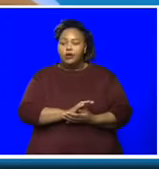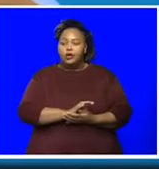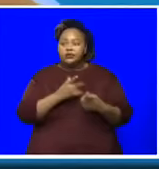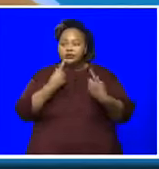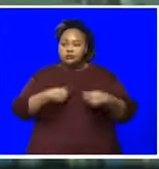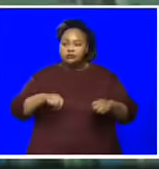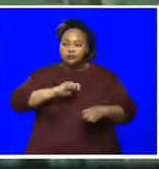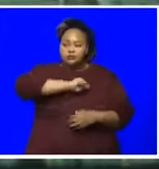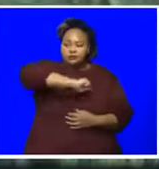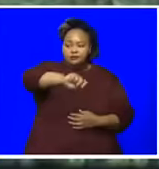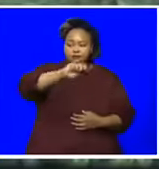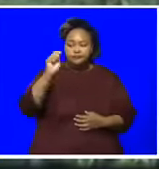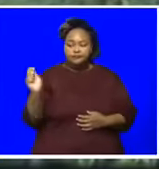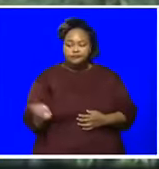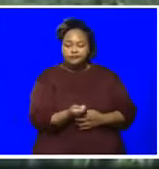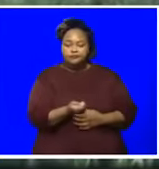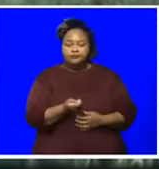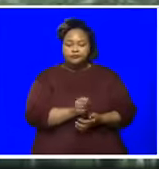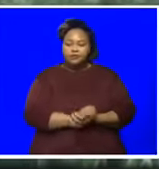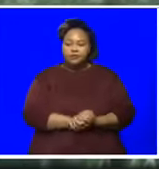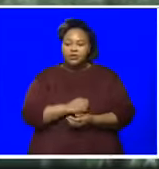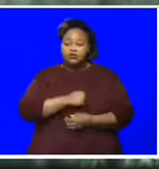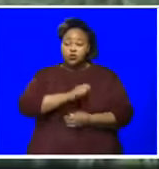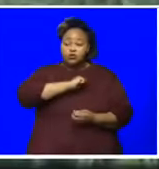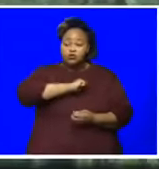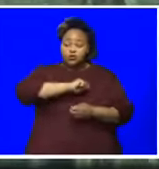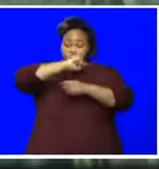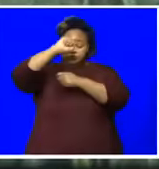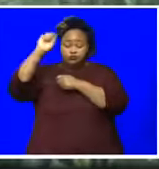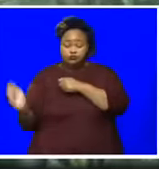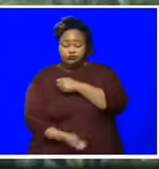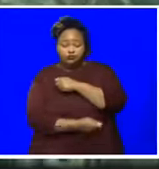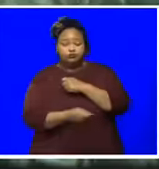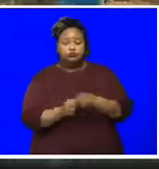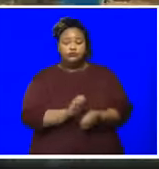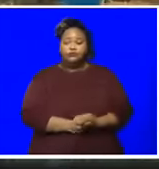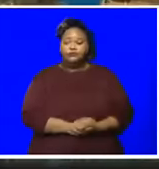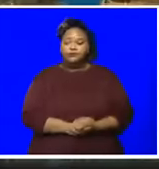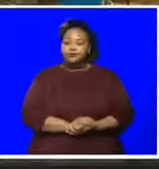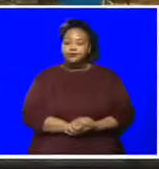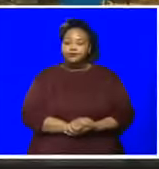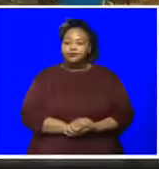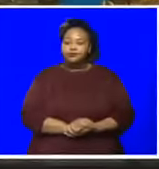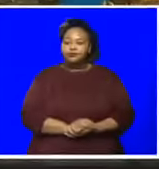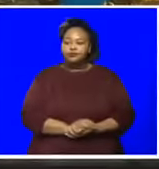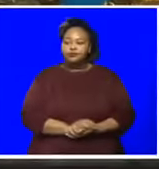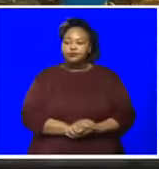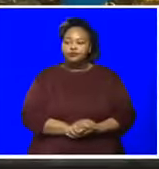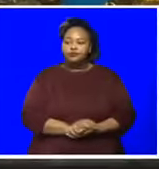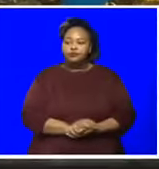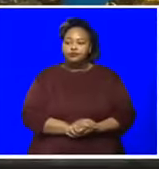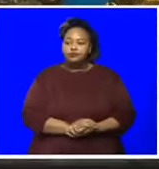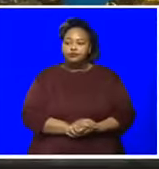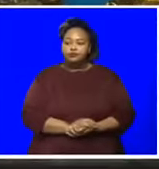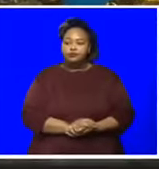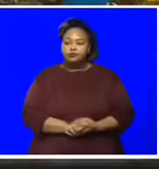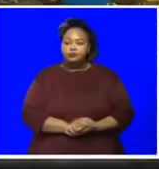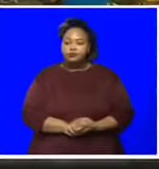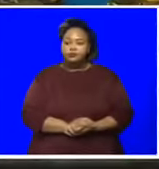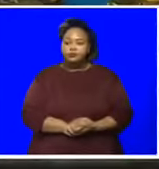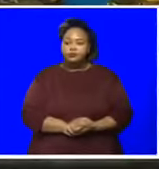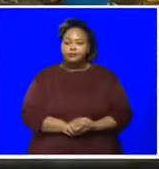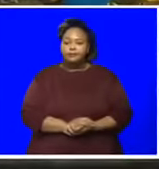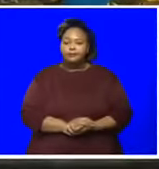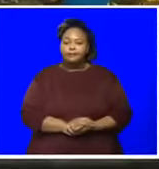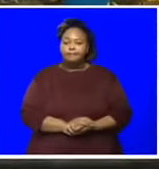in direct prizes and other structural support for the Franz will correct me if I say it